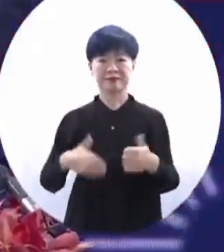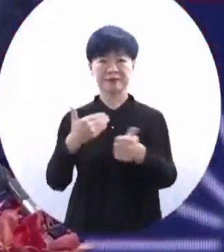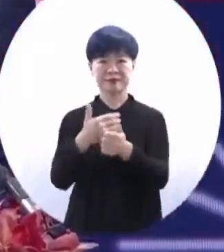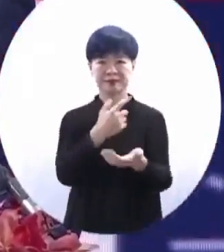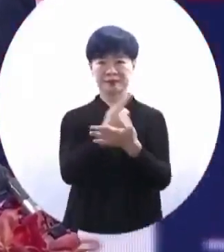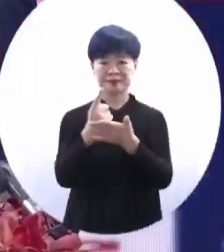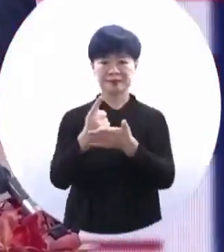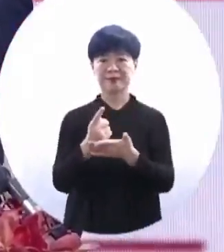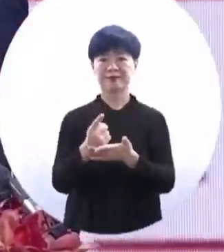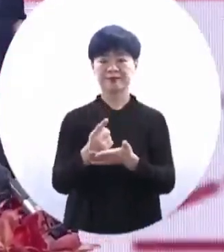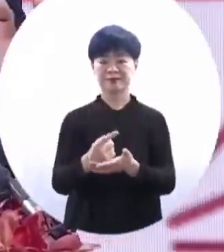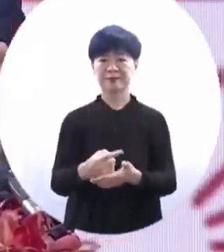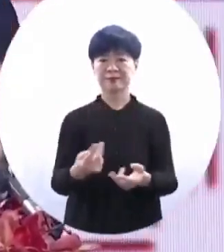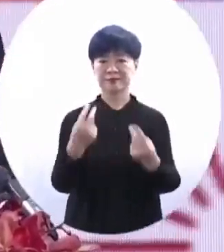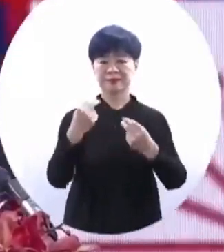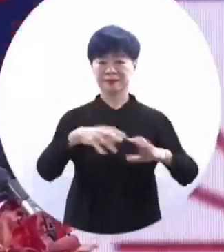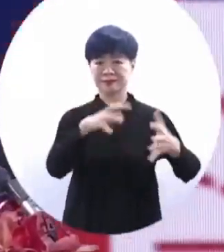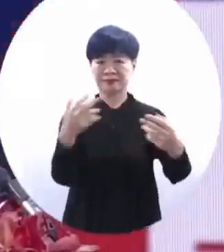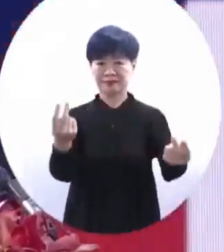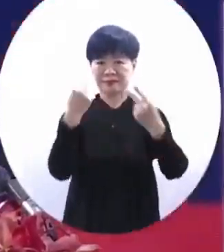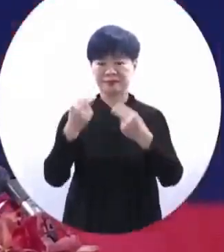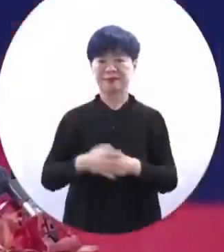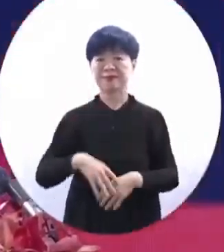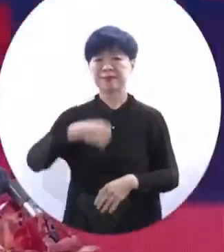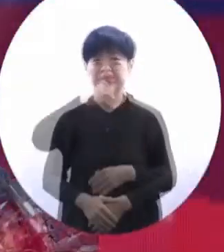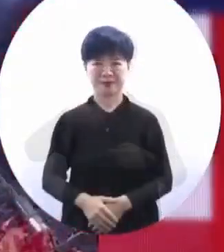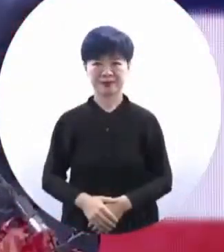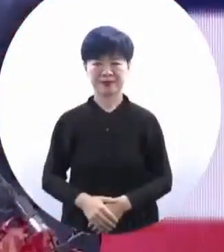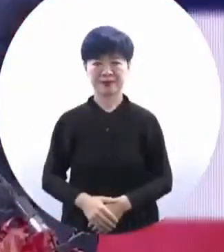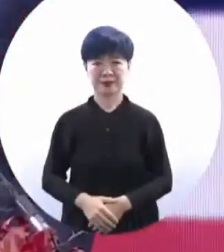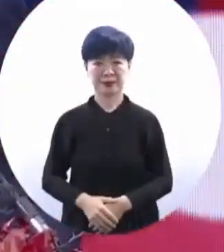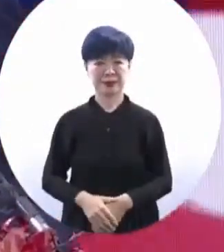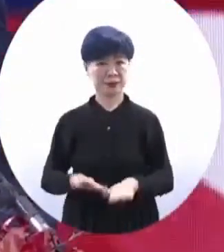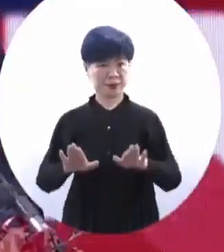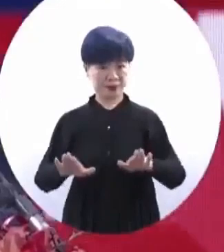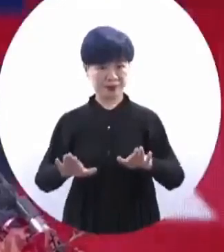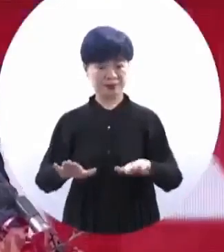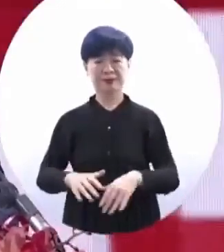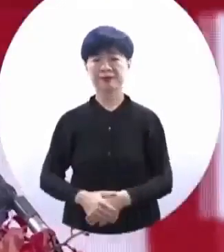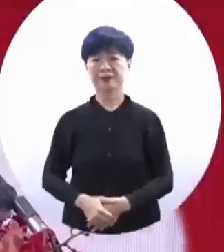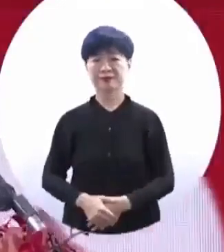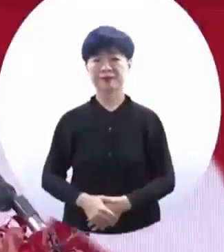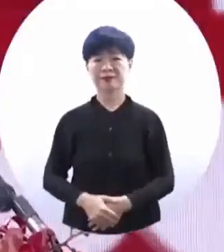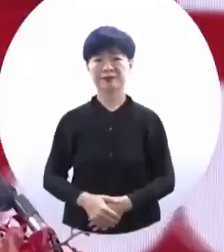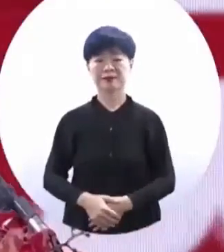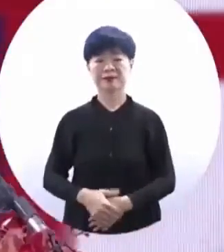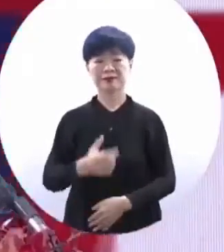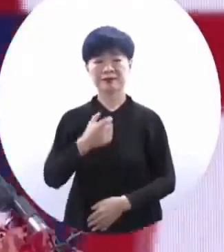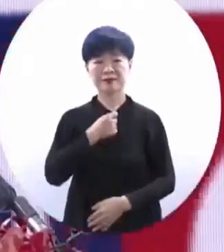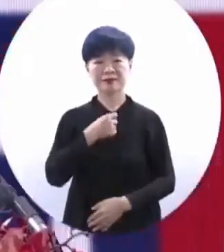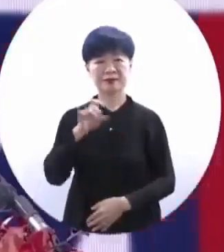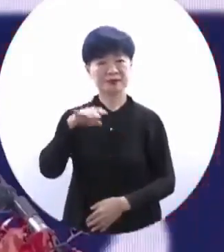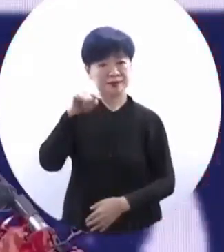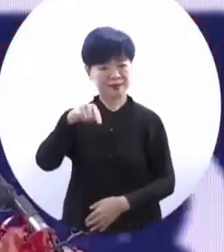世界看到团结的台湾。今天，我也要借这个场